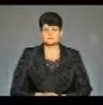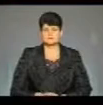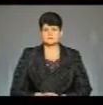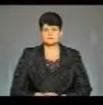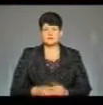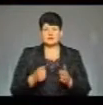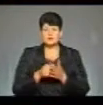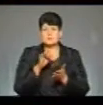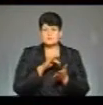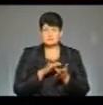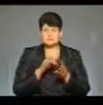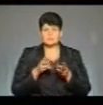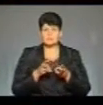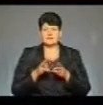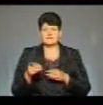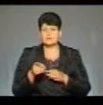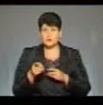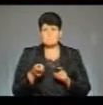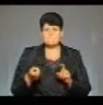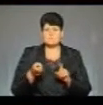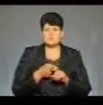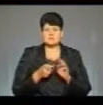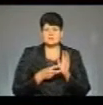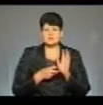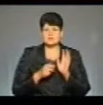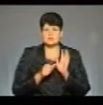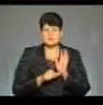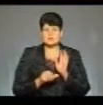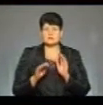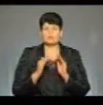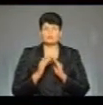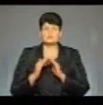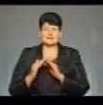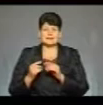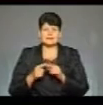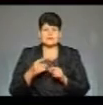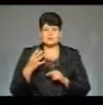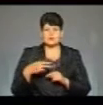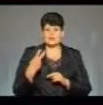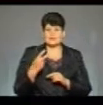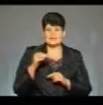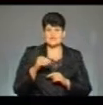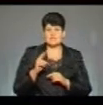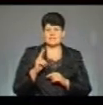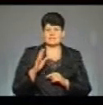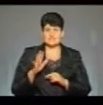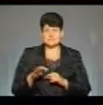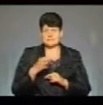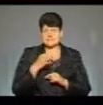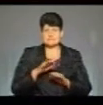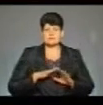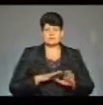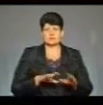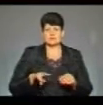До централізованого опалення в Тернополі підключено 760 будинків. Це майже 42 тисячі квартир, повідомив заступник